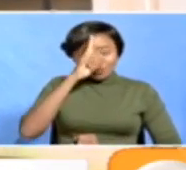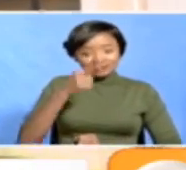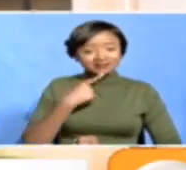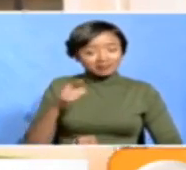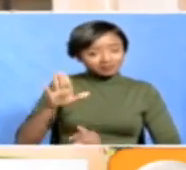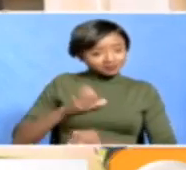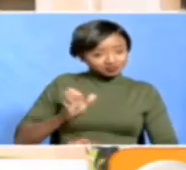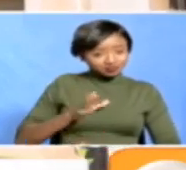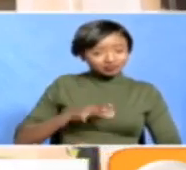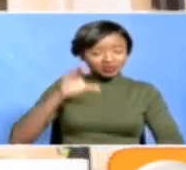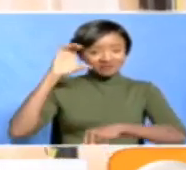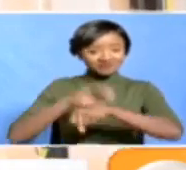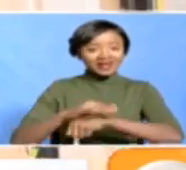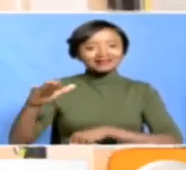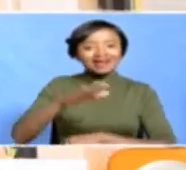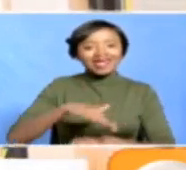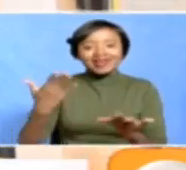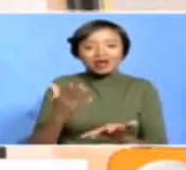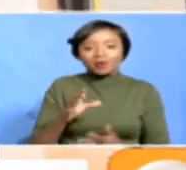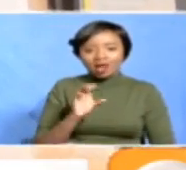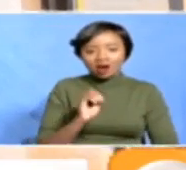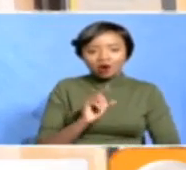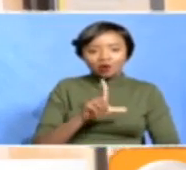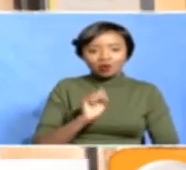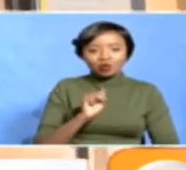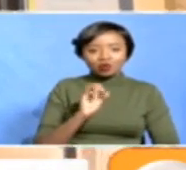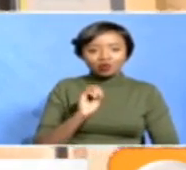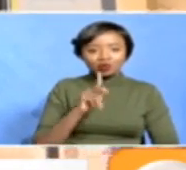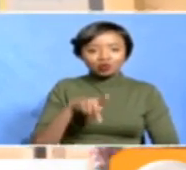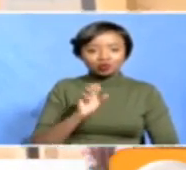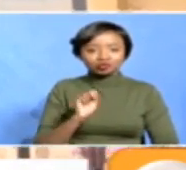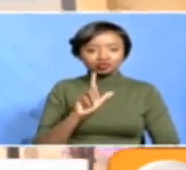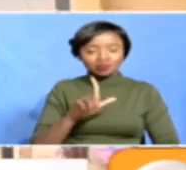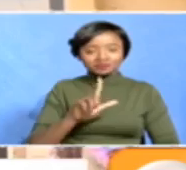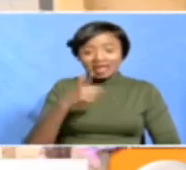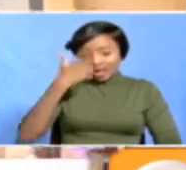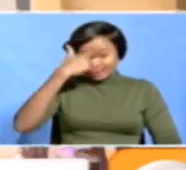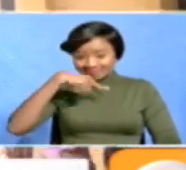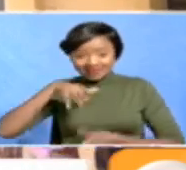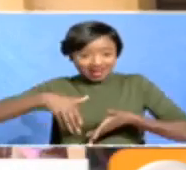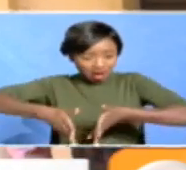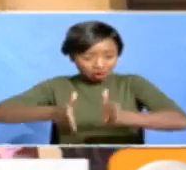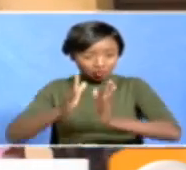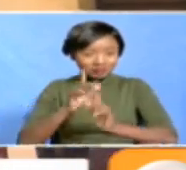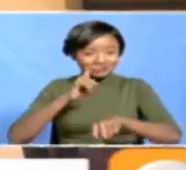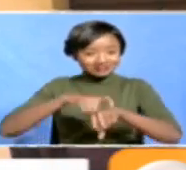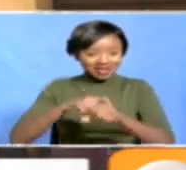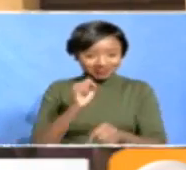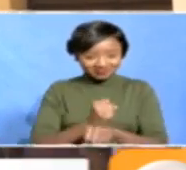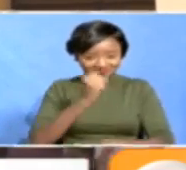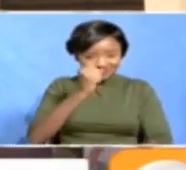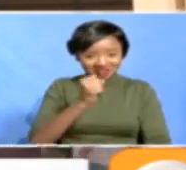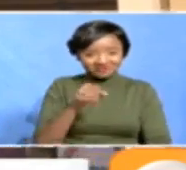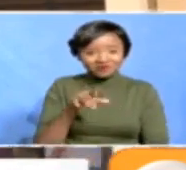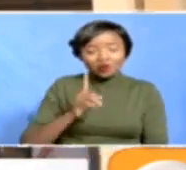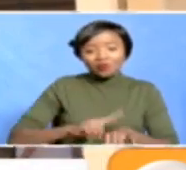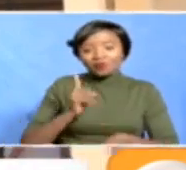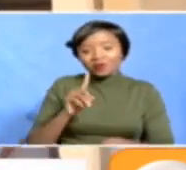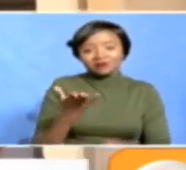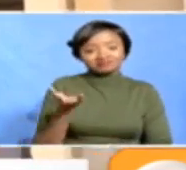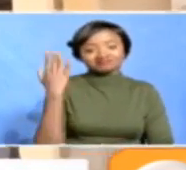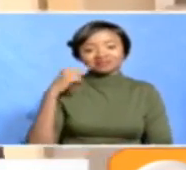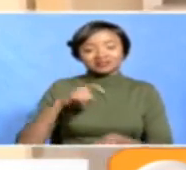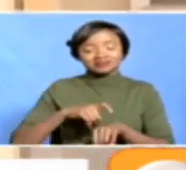Odira ulipatikana katika eneo la Allsops kwenye barabara kuu ya Thika saa 12 na dakika 1 asubuhi Jumanne